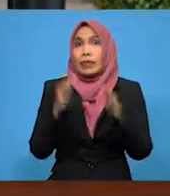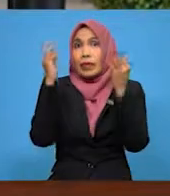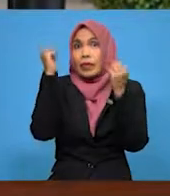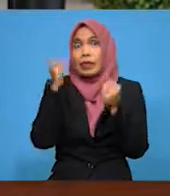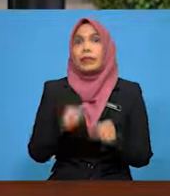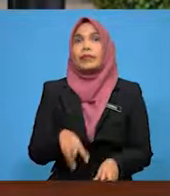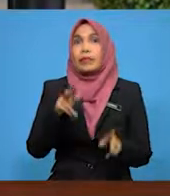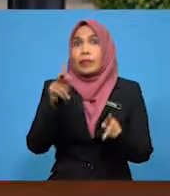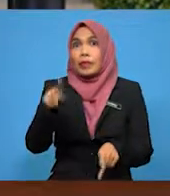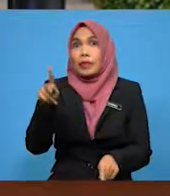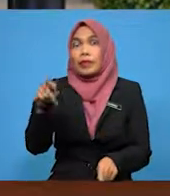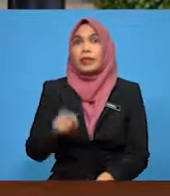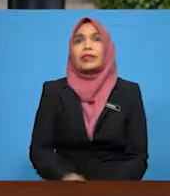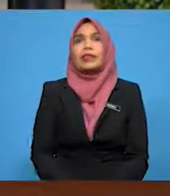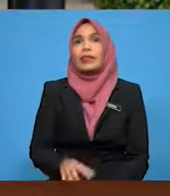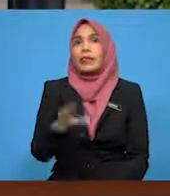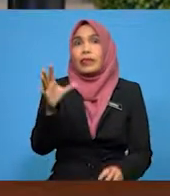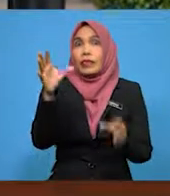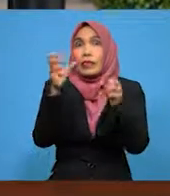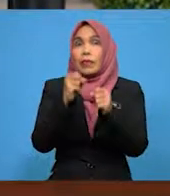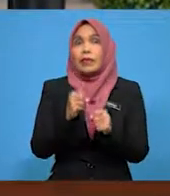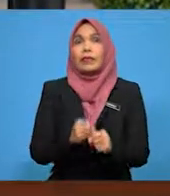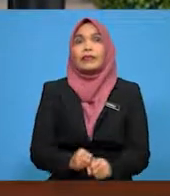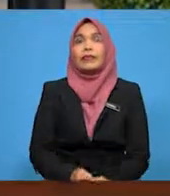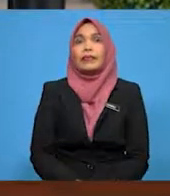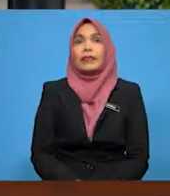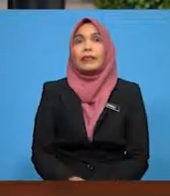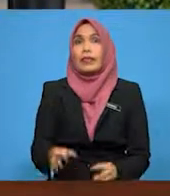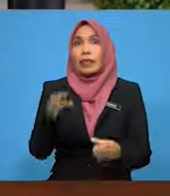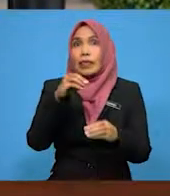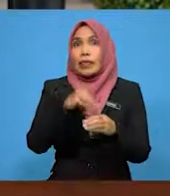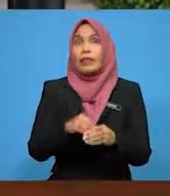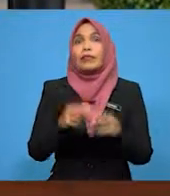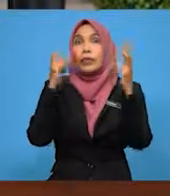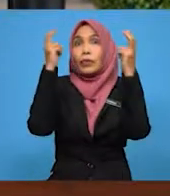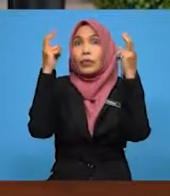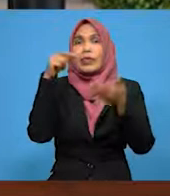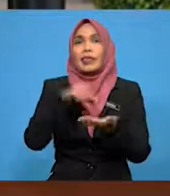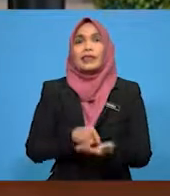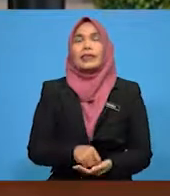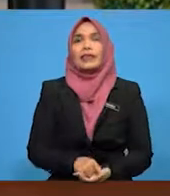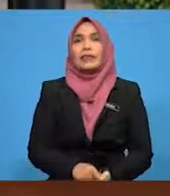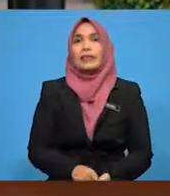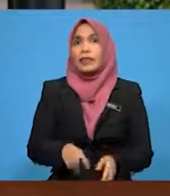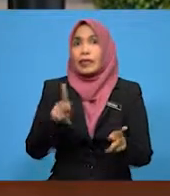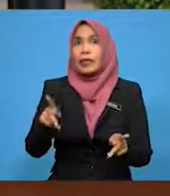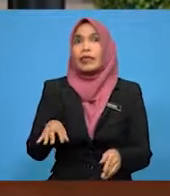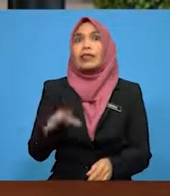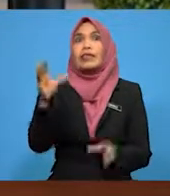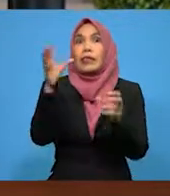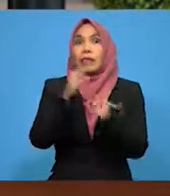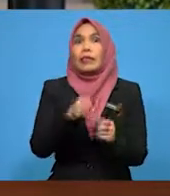Diharap para pelajar dapat mencapai hasil pembelajaran dalam topik ini, iaitu pelajar